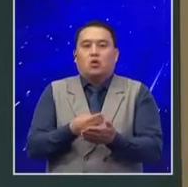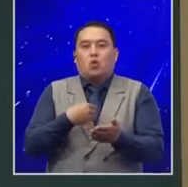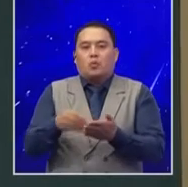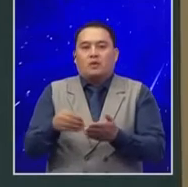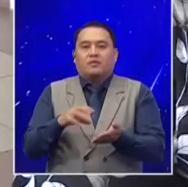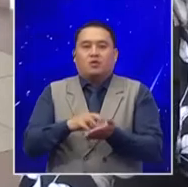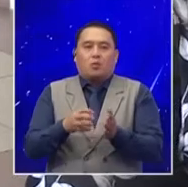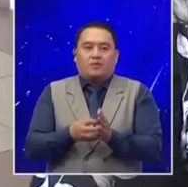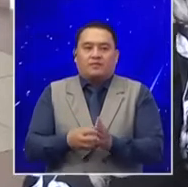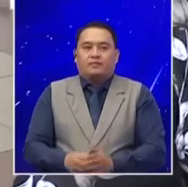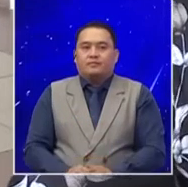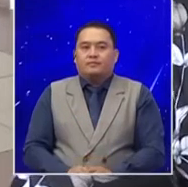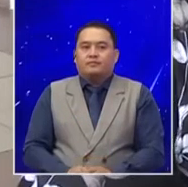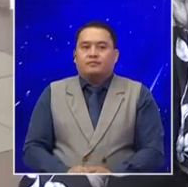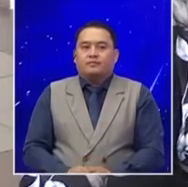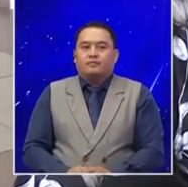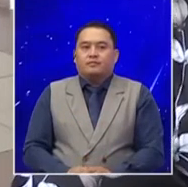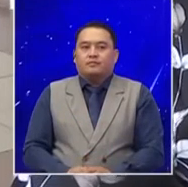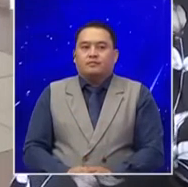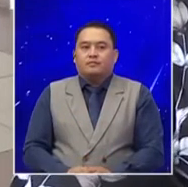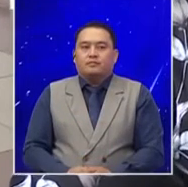приобретению топлива.